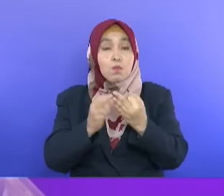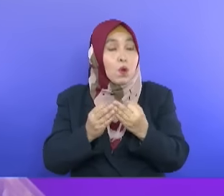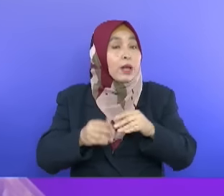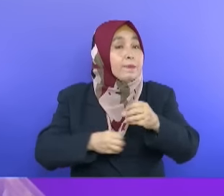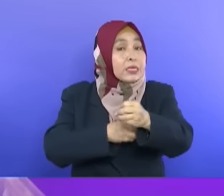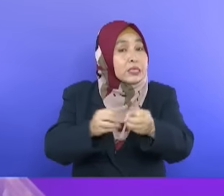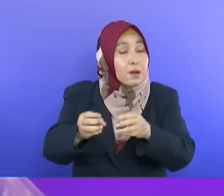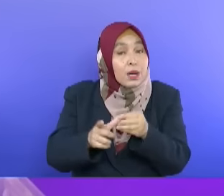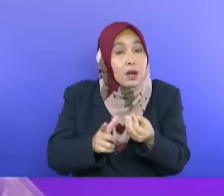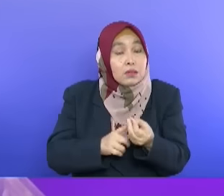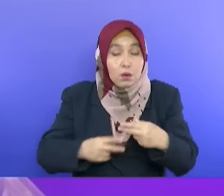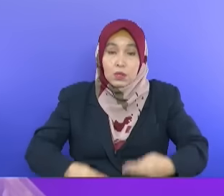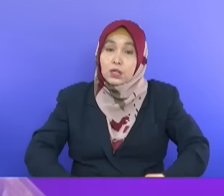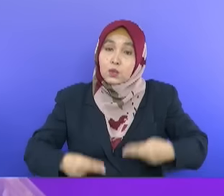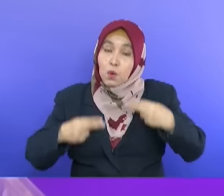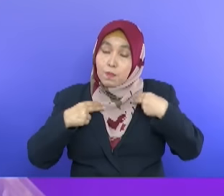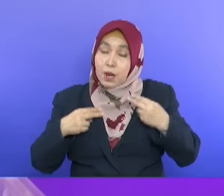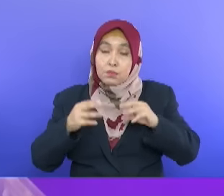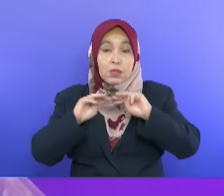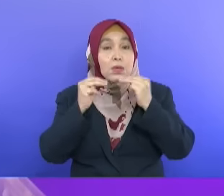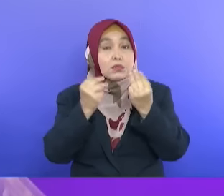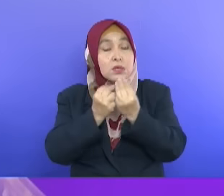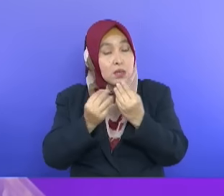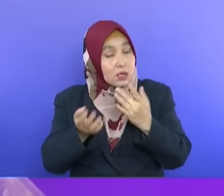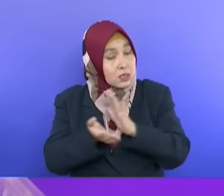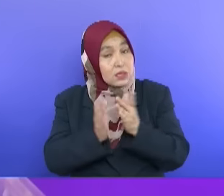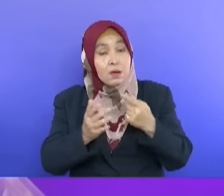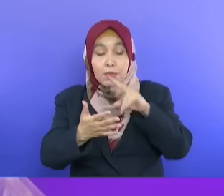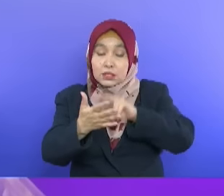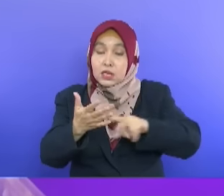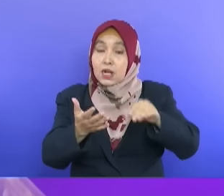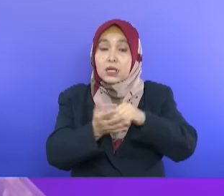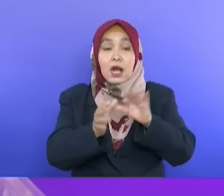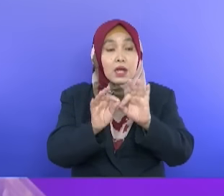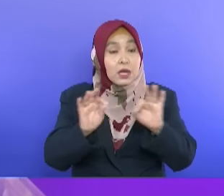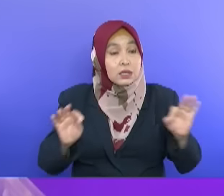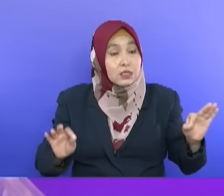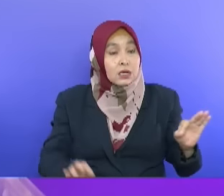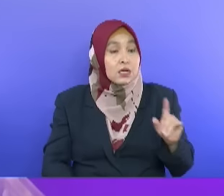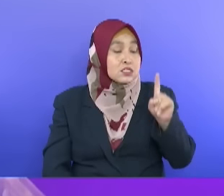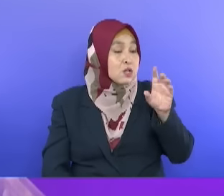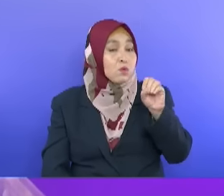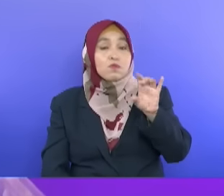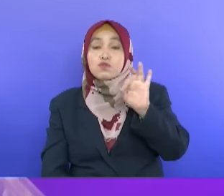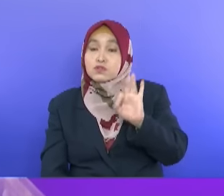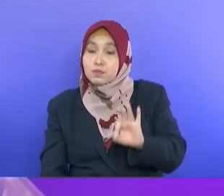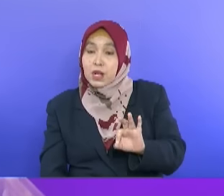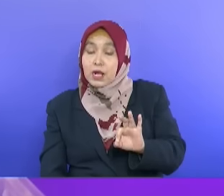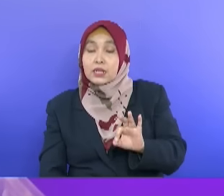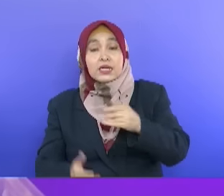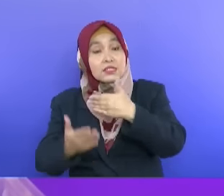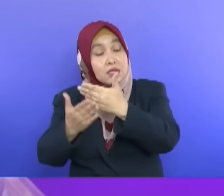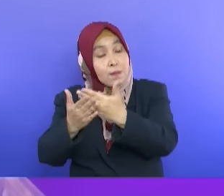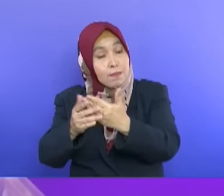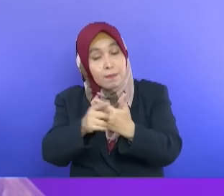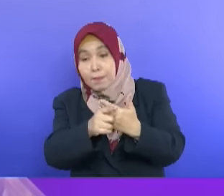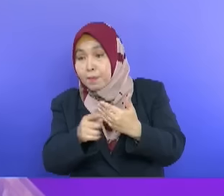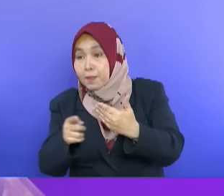ataupun dalam kehidupan bermasyarakat jadi kita baca sekali lagi ayat yang ke-19 ini sehingga